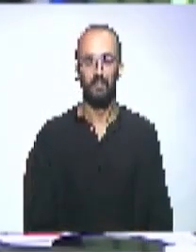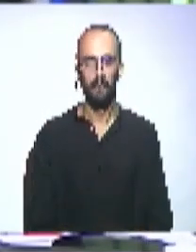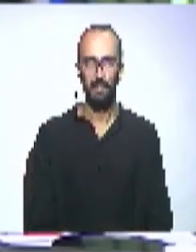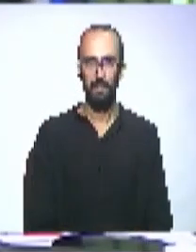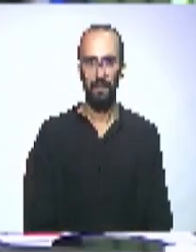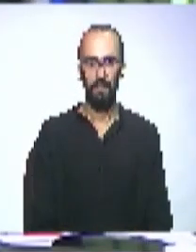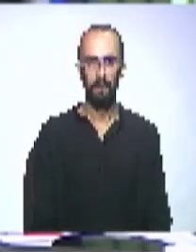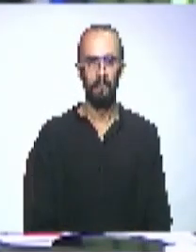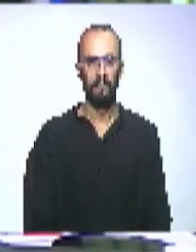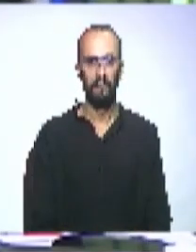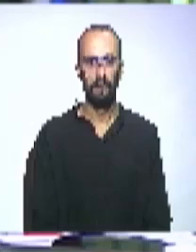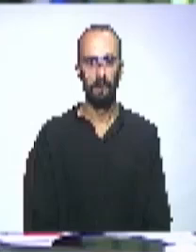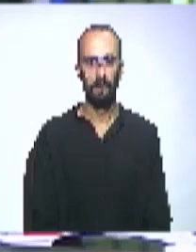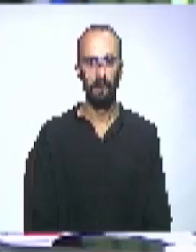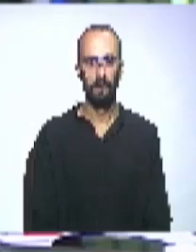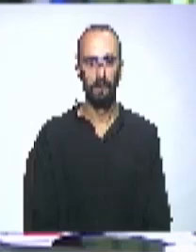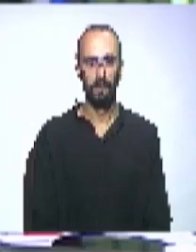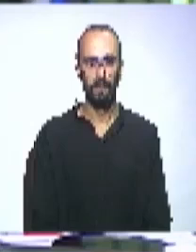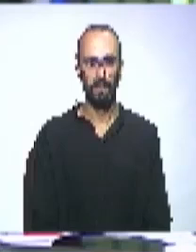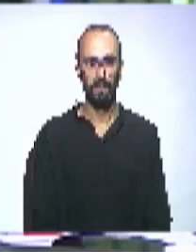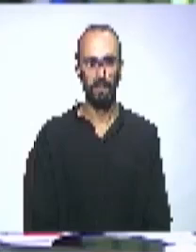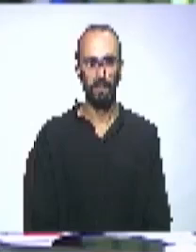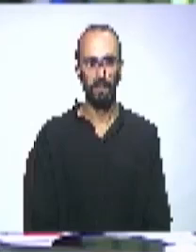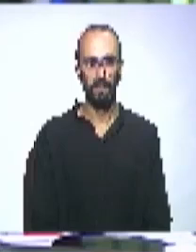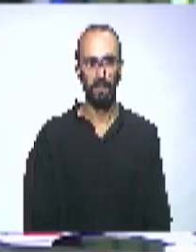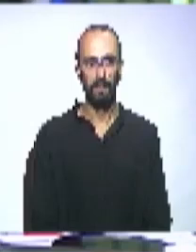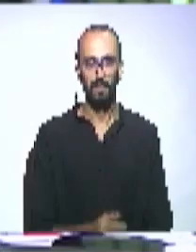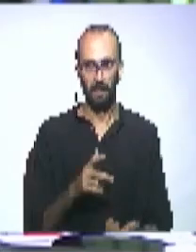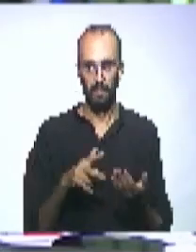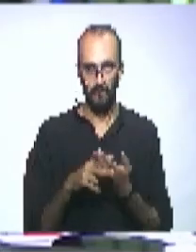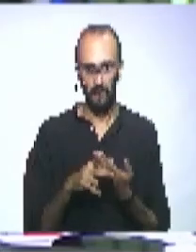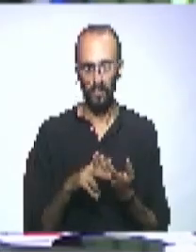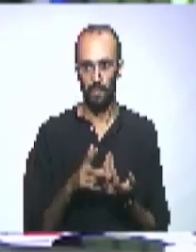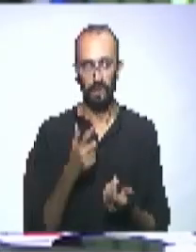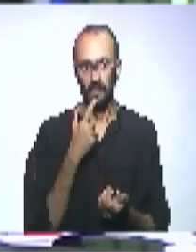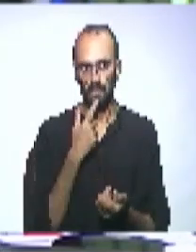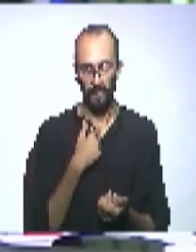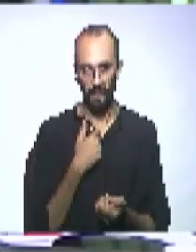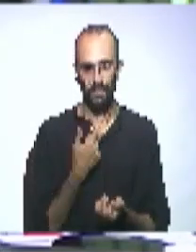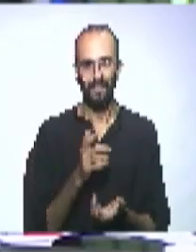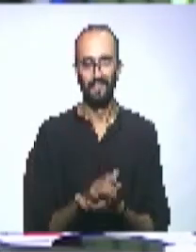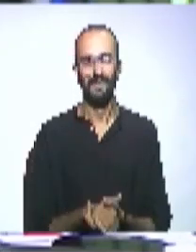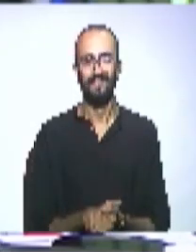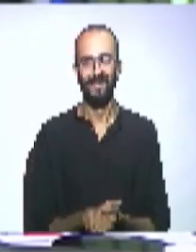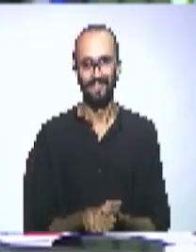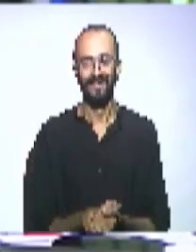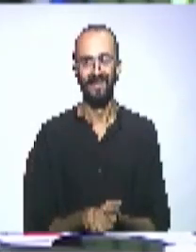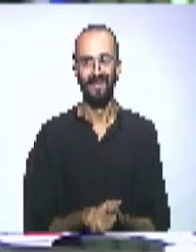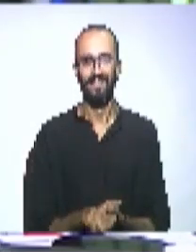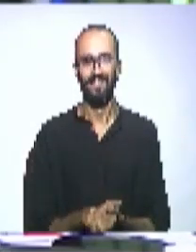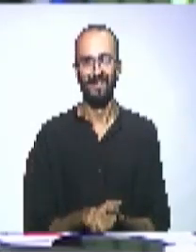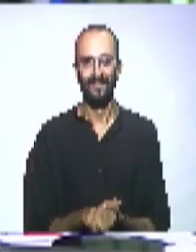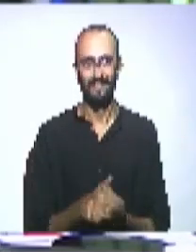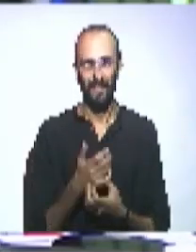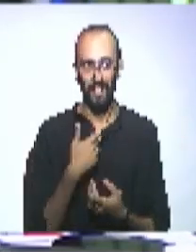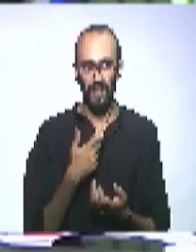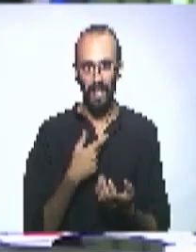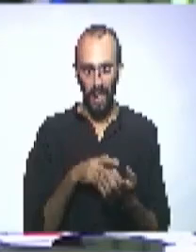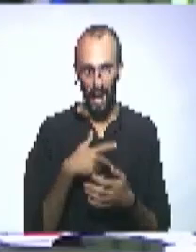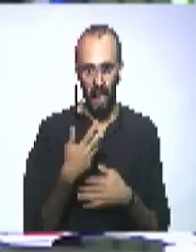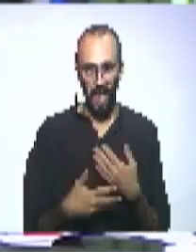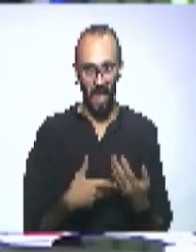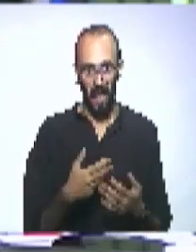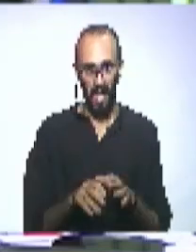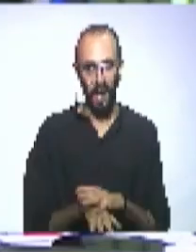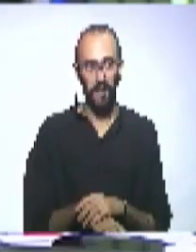وجميلة، وهنتفرج عليها دلوقتي واحنا بنكيسها. هنطلع فاصل ولا انا عمال لا انا عشان انا لسه هجيب